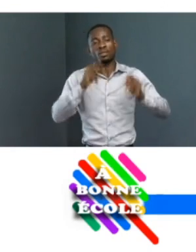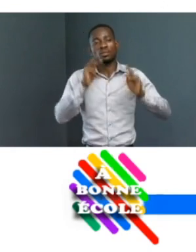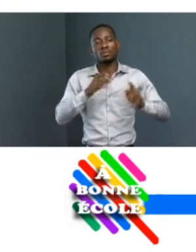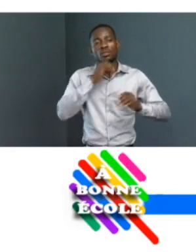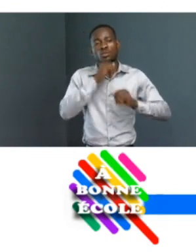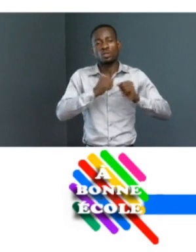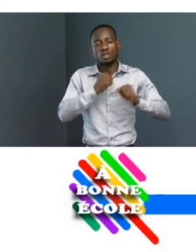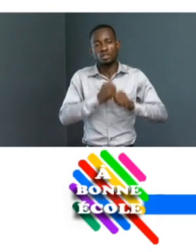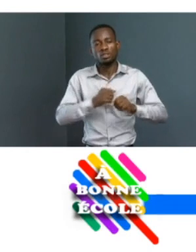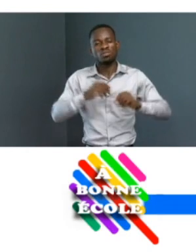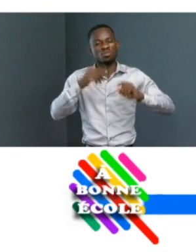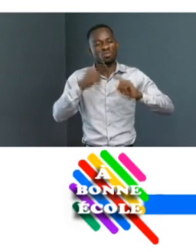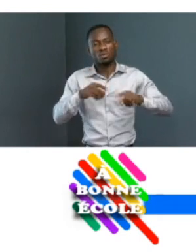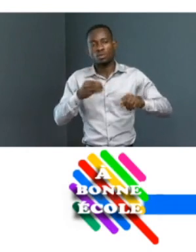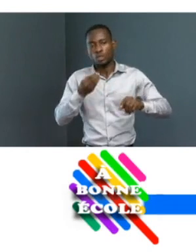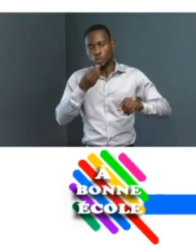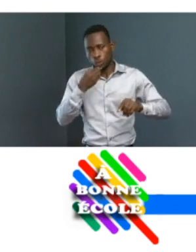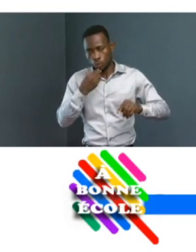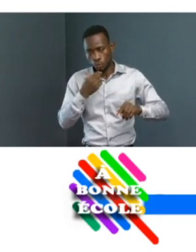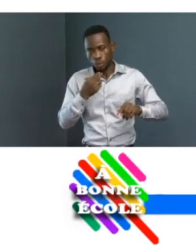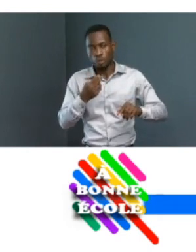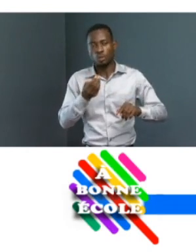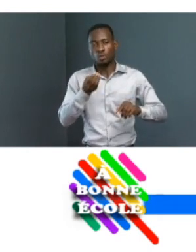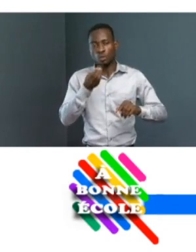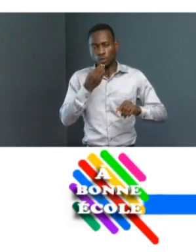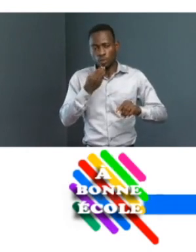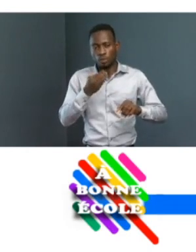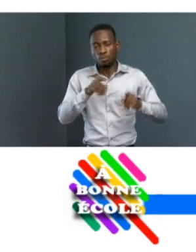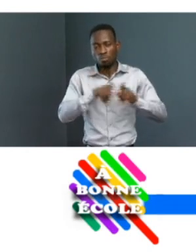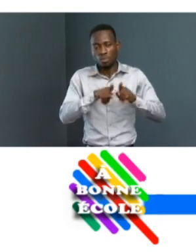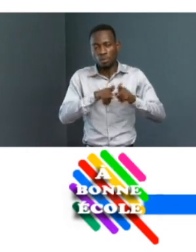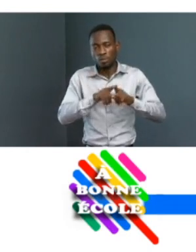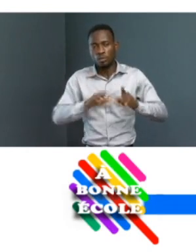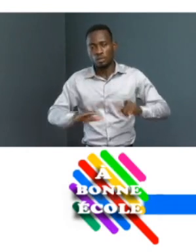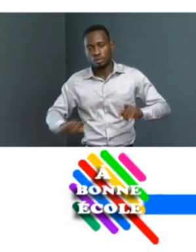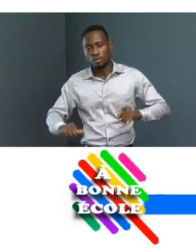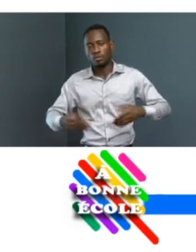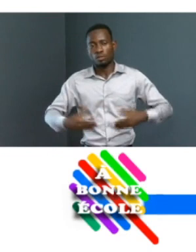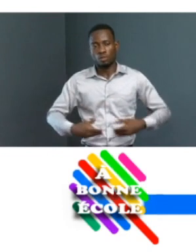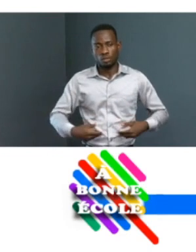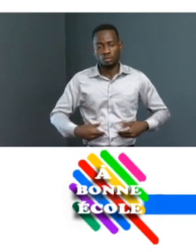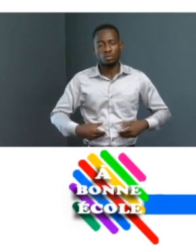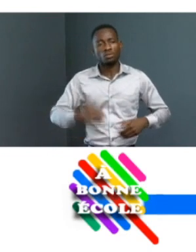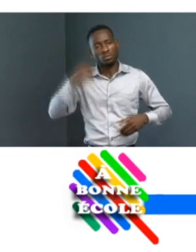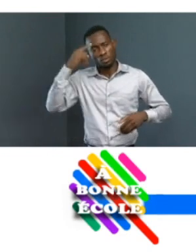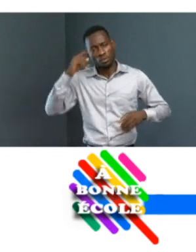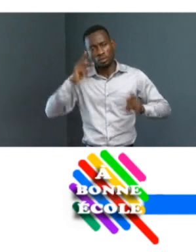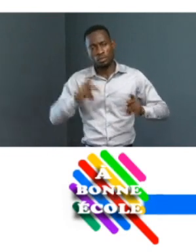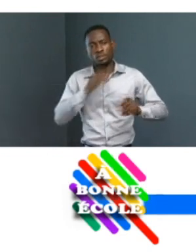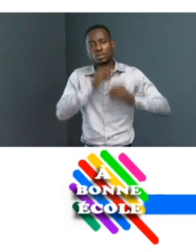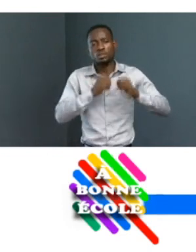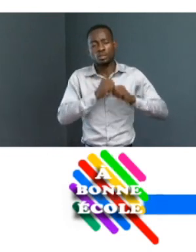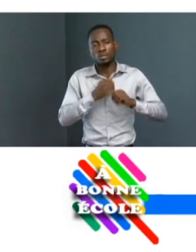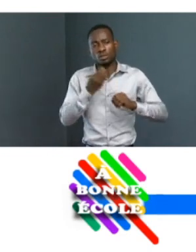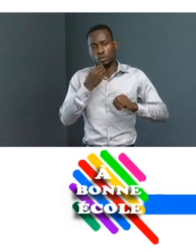consommer les mêmes aliments que les adolescents ou les adultes. Donc, pour les personnes âgées, ils doivent consommer moins